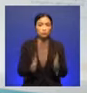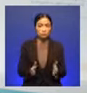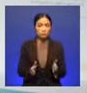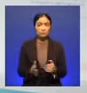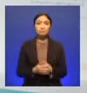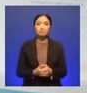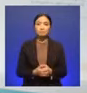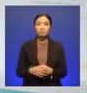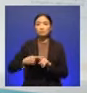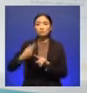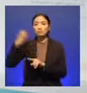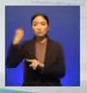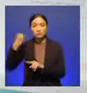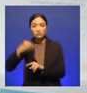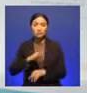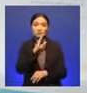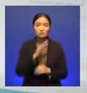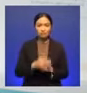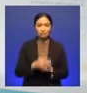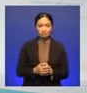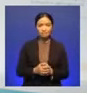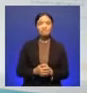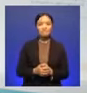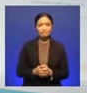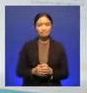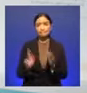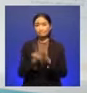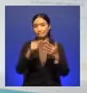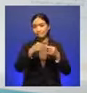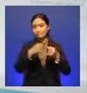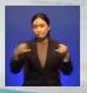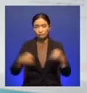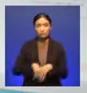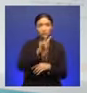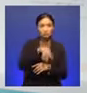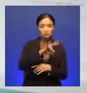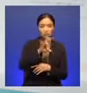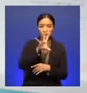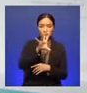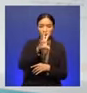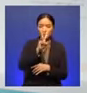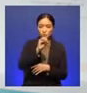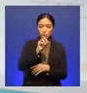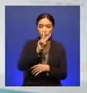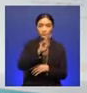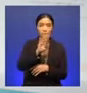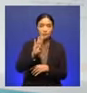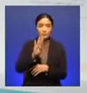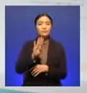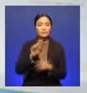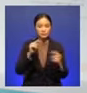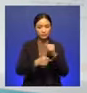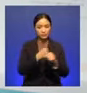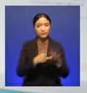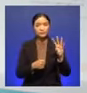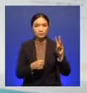ถ้าสมมติว่าเราใช้เกณฑ์เส้นความยากจนนะครับคือ 2,762 บาทในปี2563มีเส้นความยากจนเท่